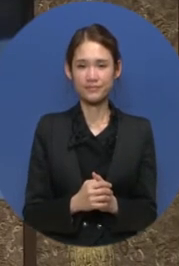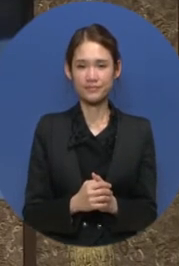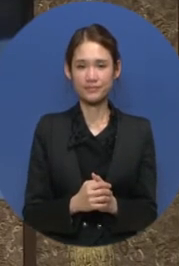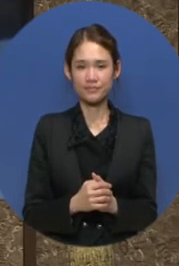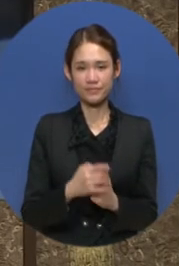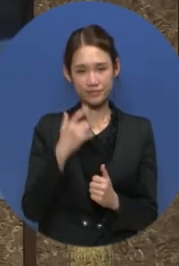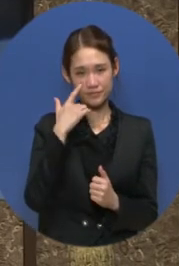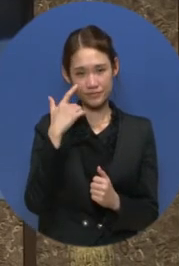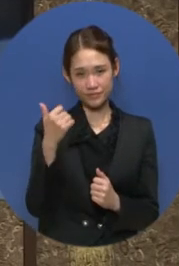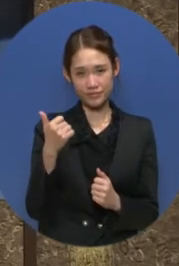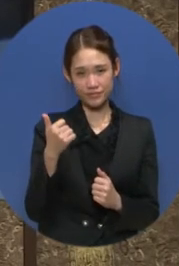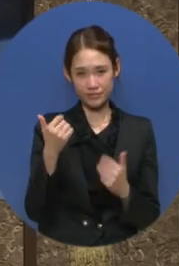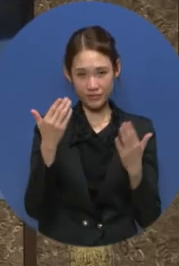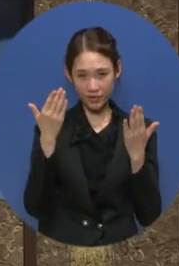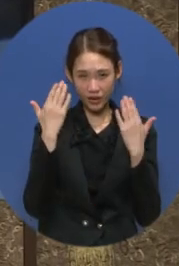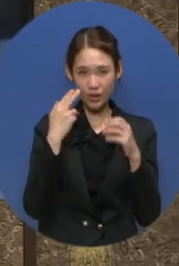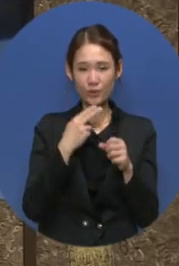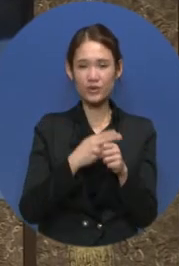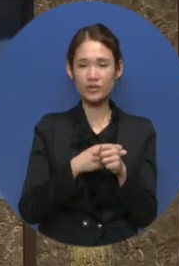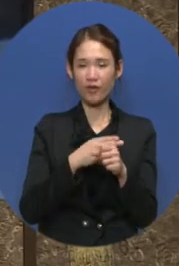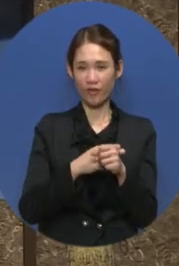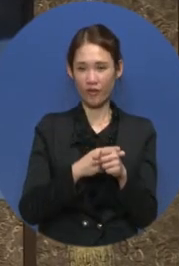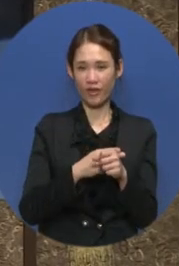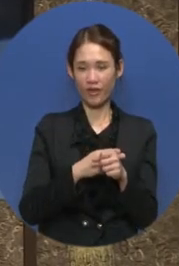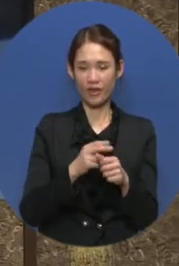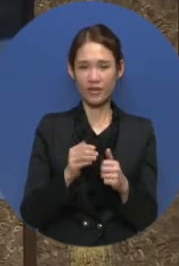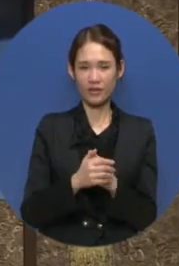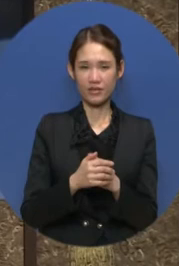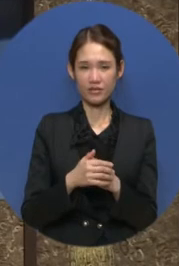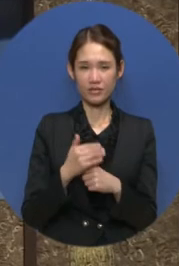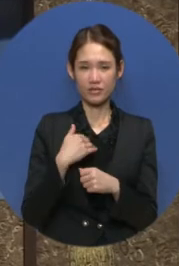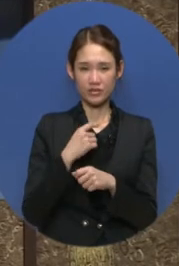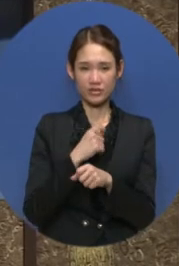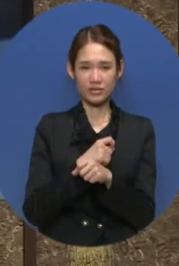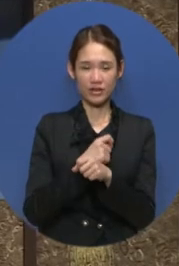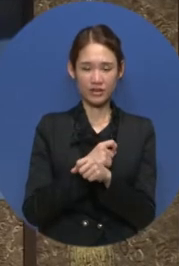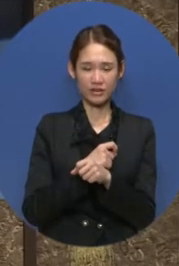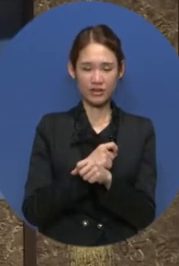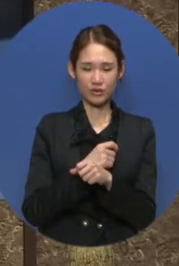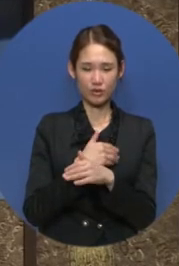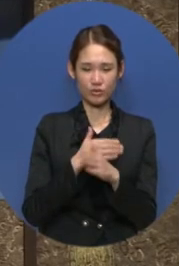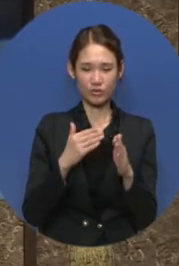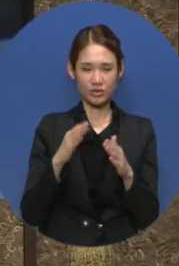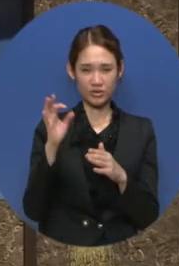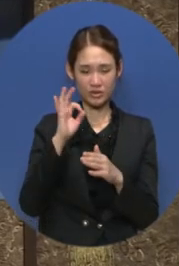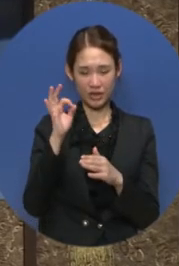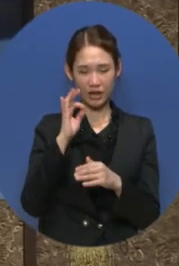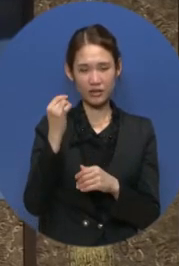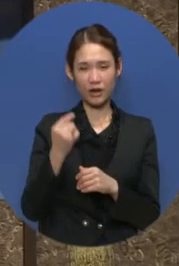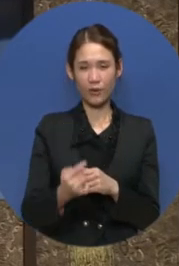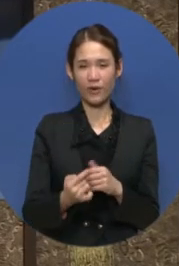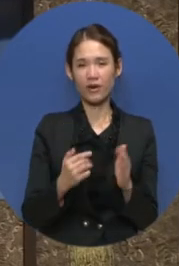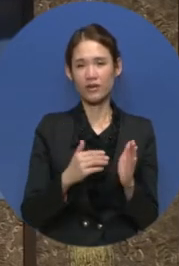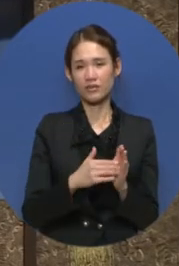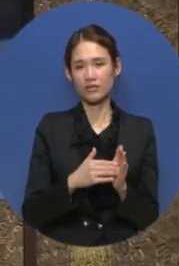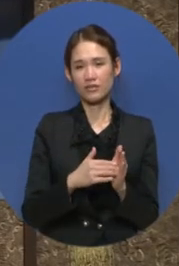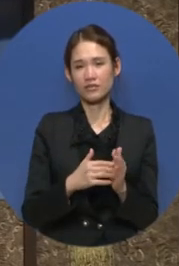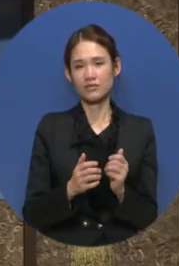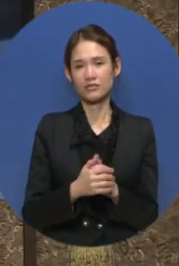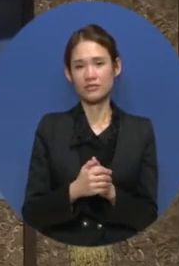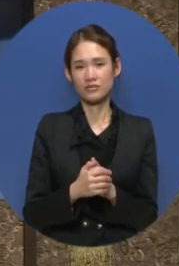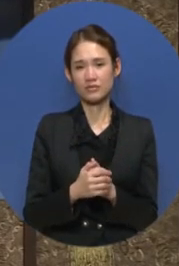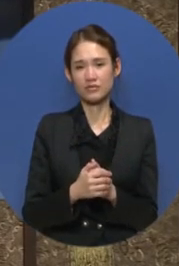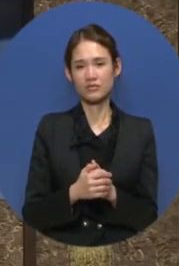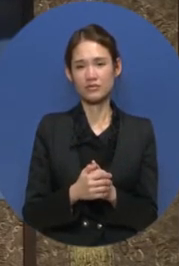근데 아버님이 그 학교 선생님이신데, 그게 그 법대 출신의 아버님이 저희 사무실